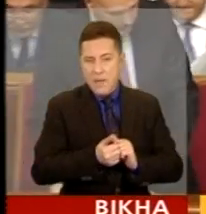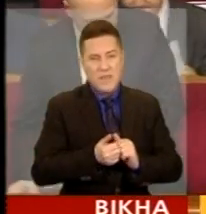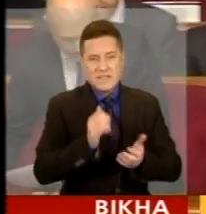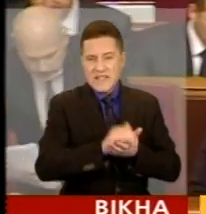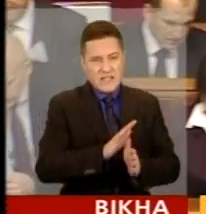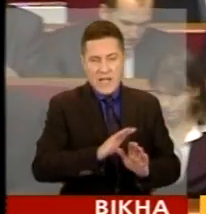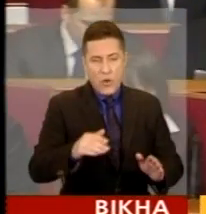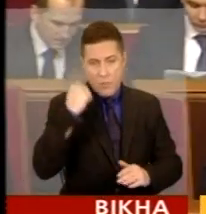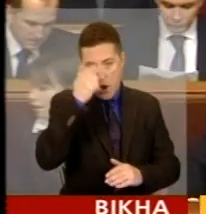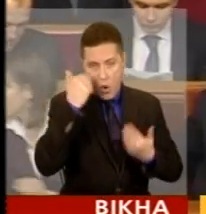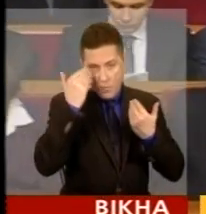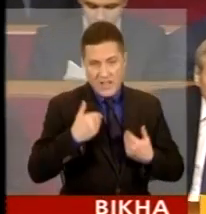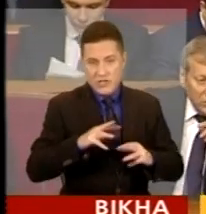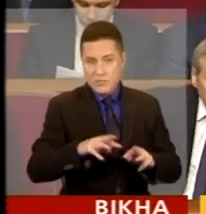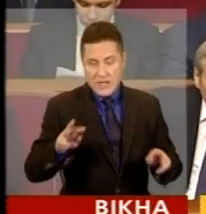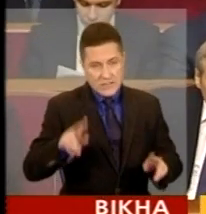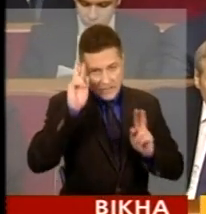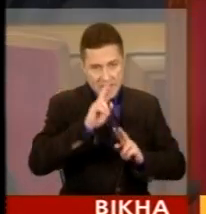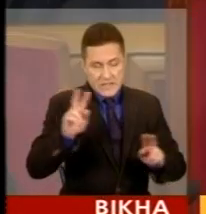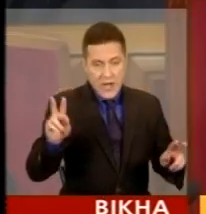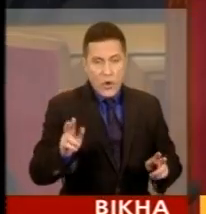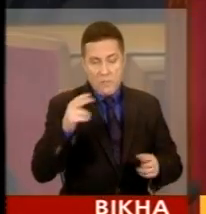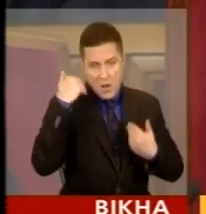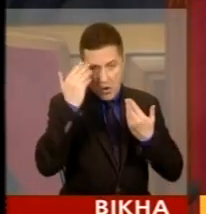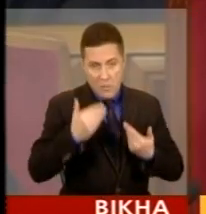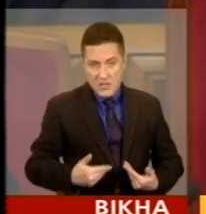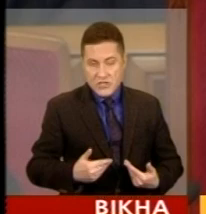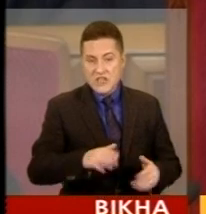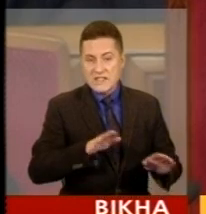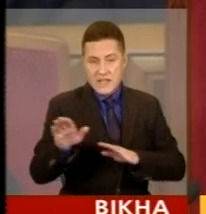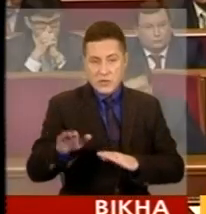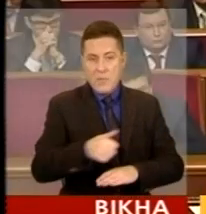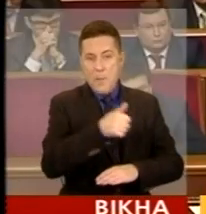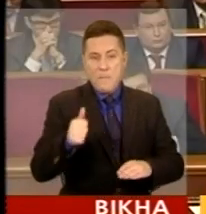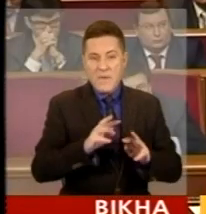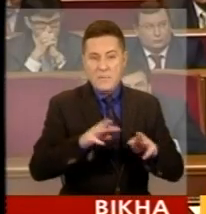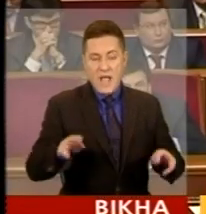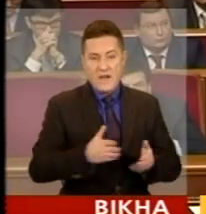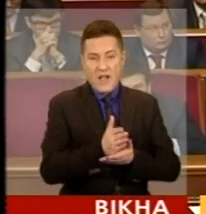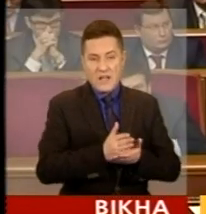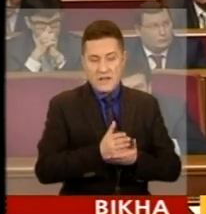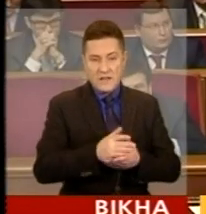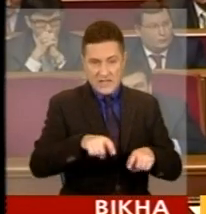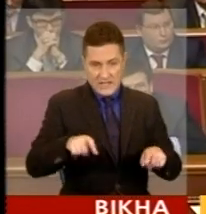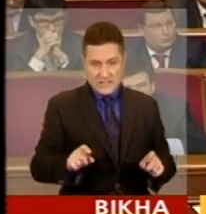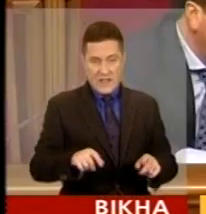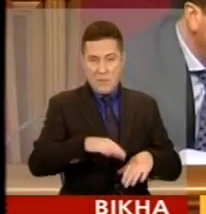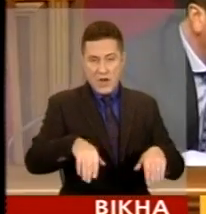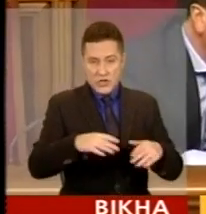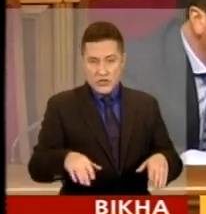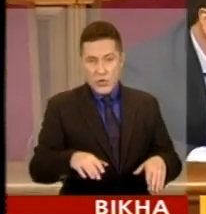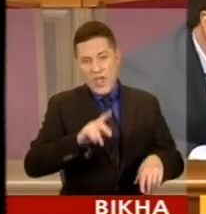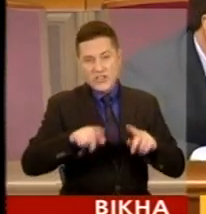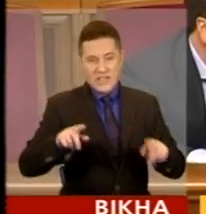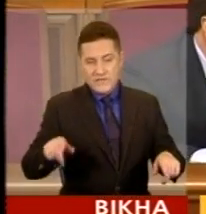знайомих облич міністрів, геть незнайомі обличчя заступників. Прем'єрове крісло порожнює. Час від часу в нього моститься Ляшко.